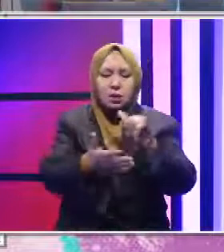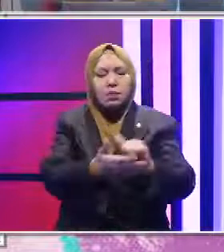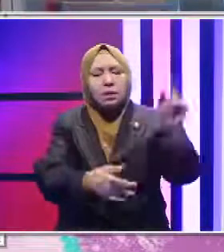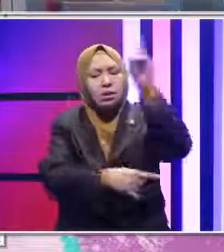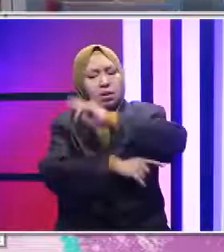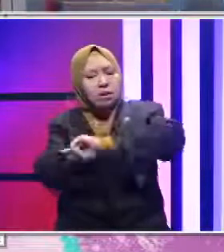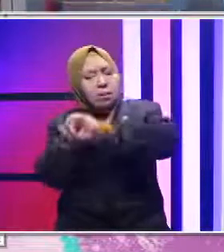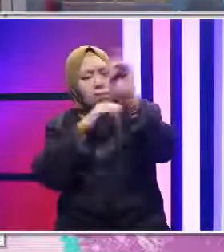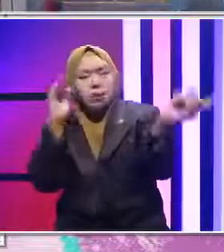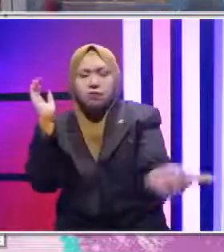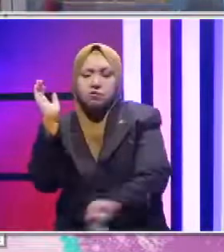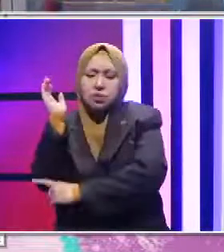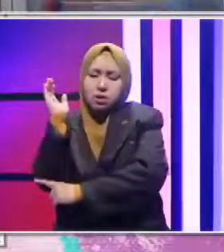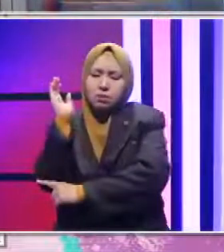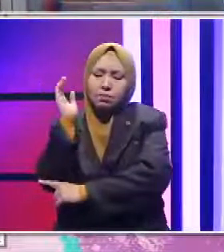الدين